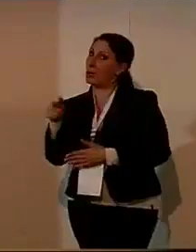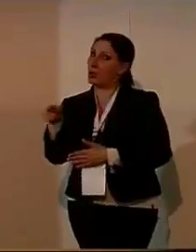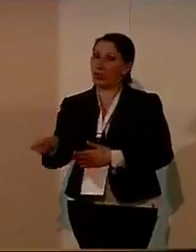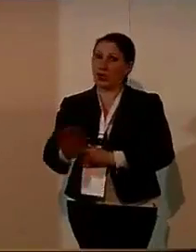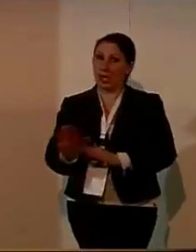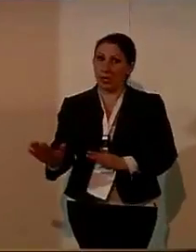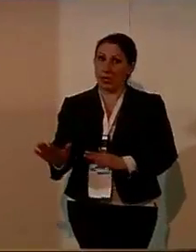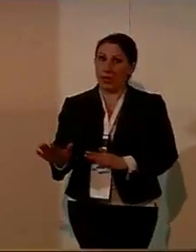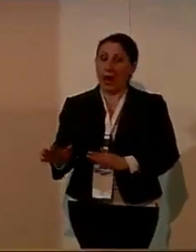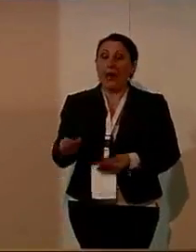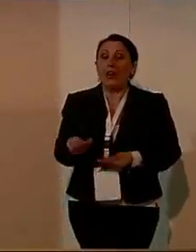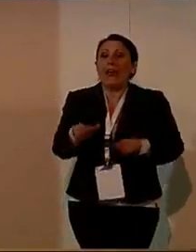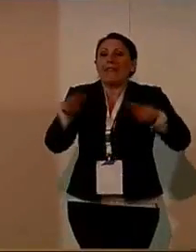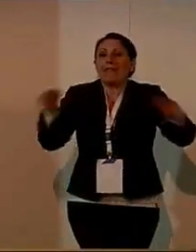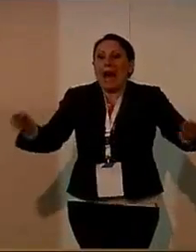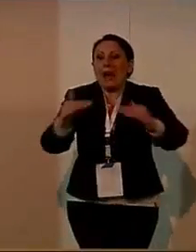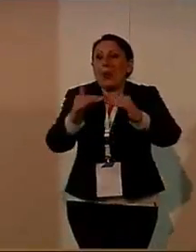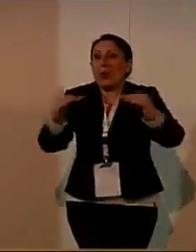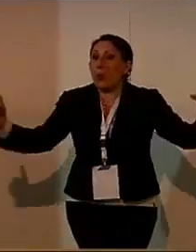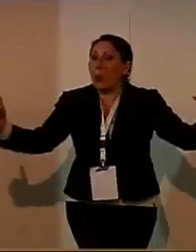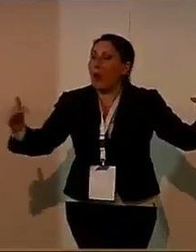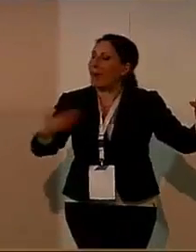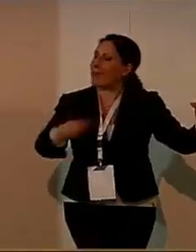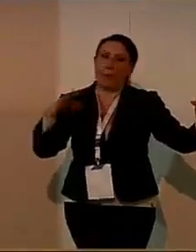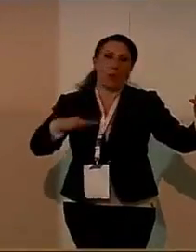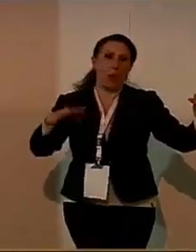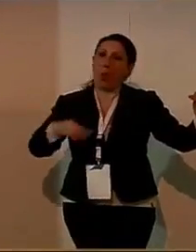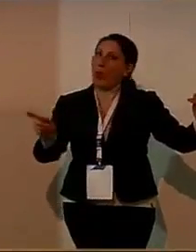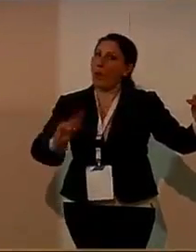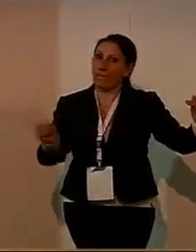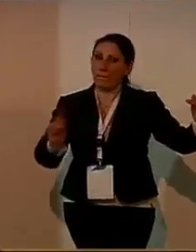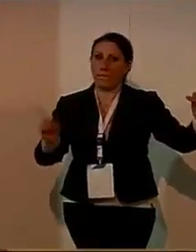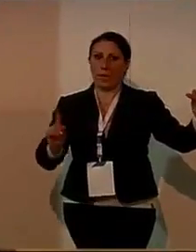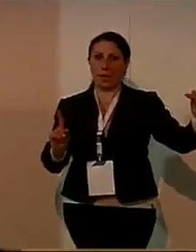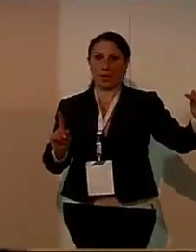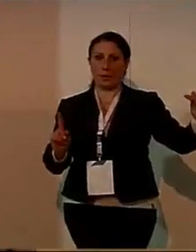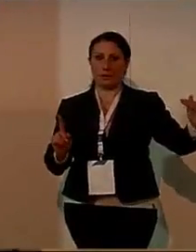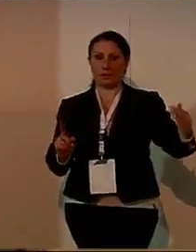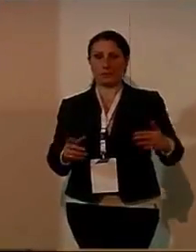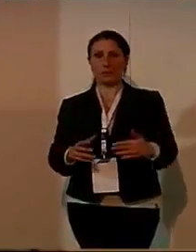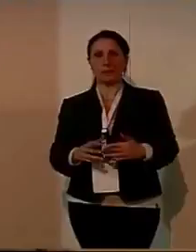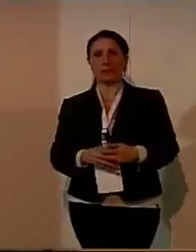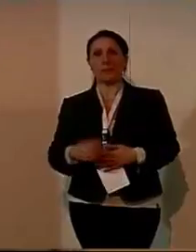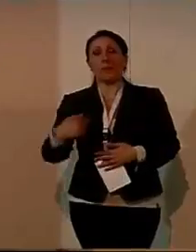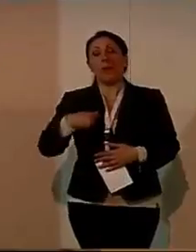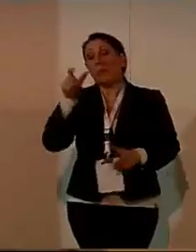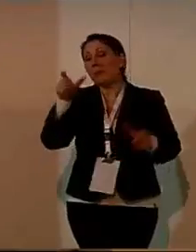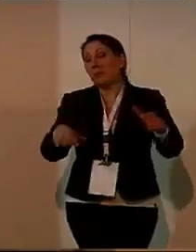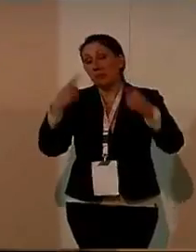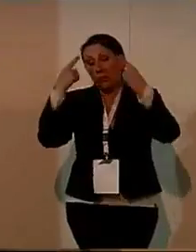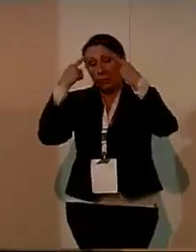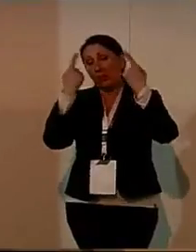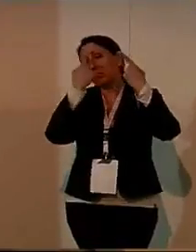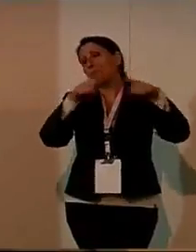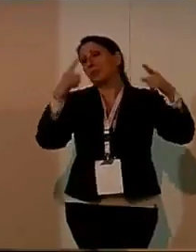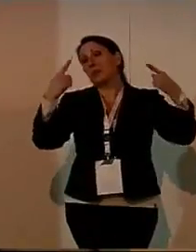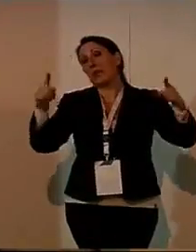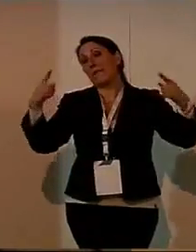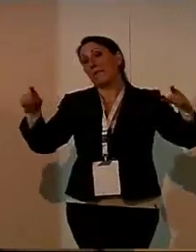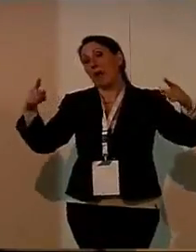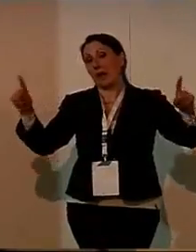tutti lo stesso e fare parti uguali tra diseguali su tante altre cose la pensiamo allo stesso modo e rivendichiamo